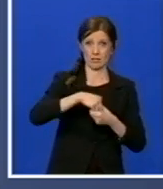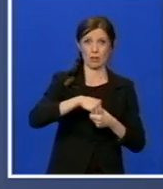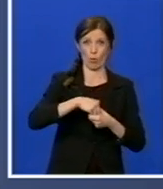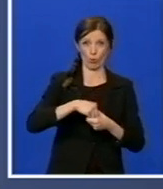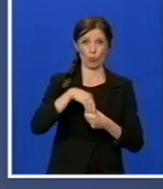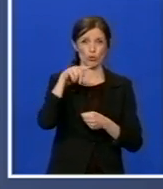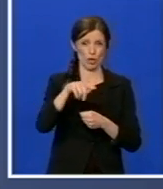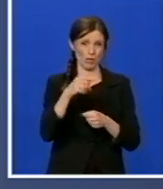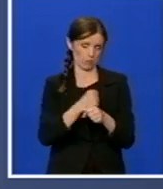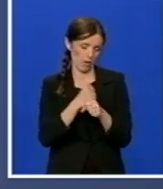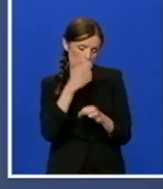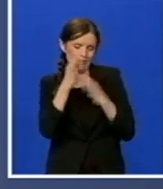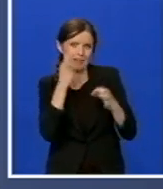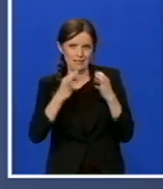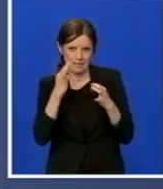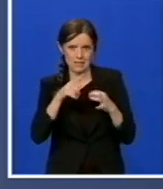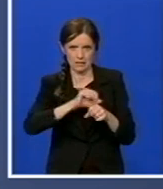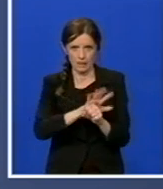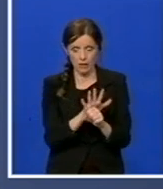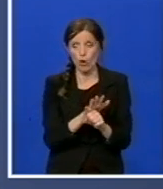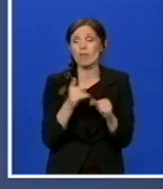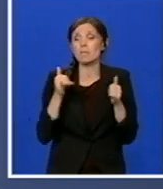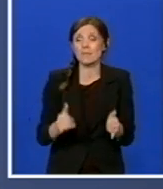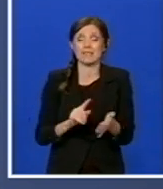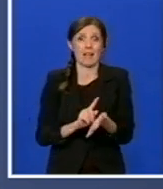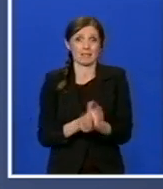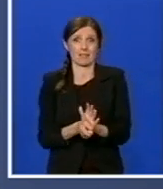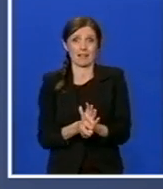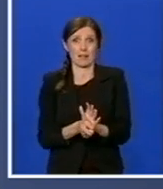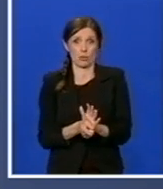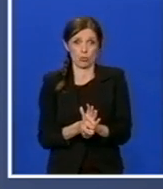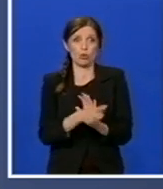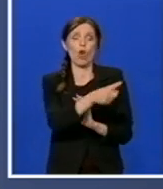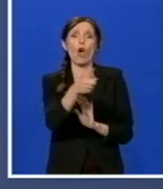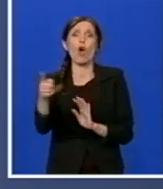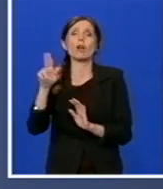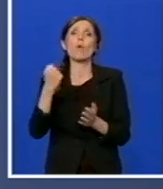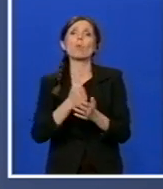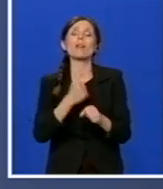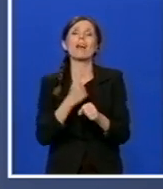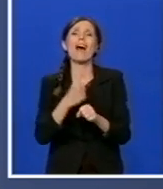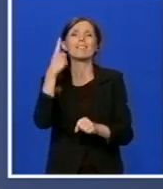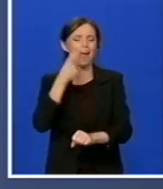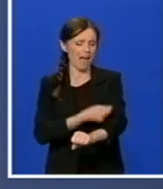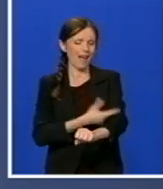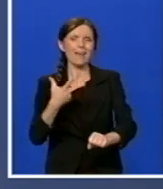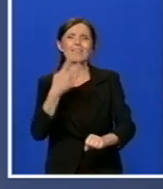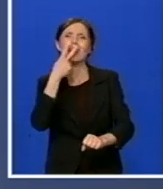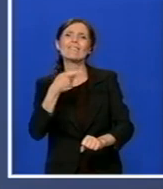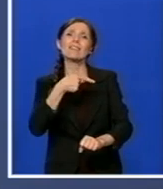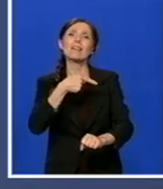vrstu testiranje i njima je omogućeno u ovom momentu da rade serološka testiranja, a kada je u